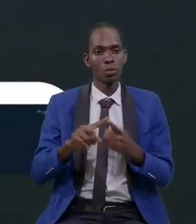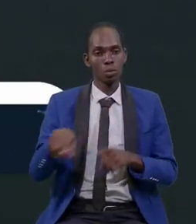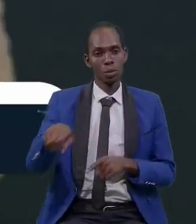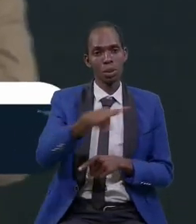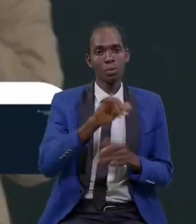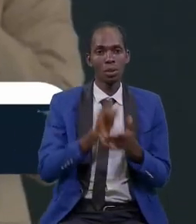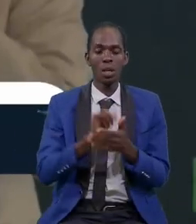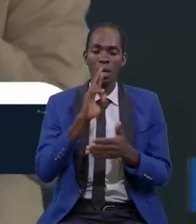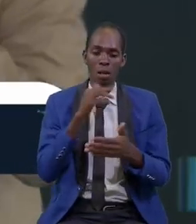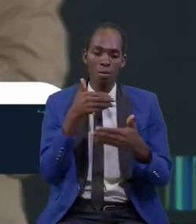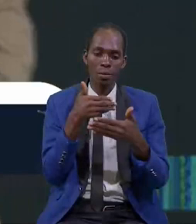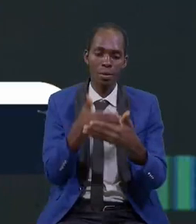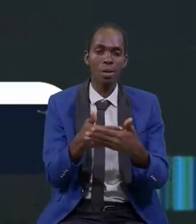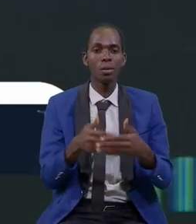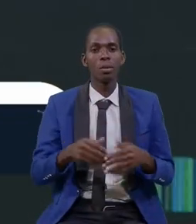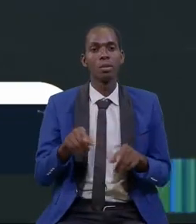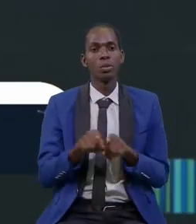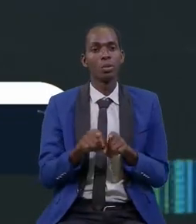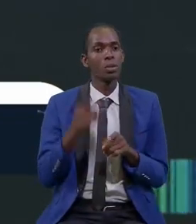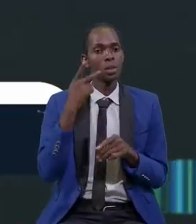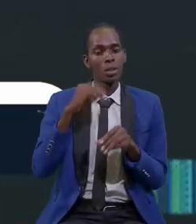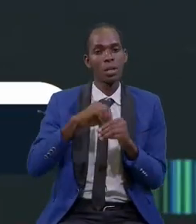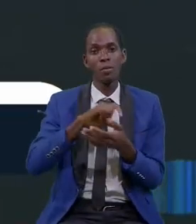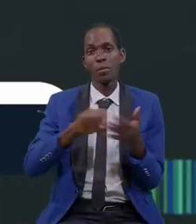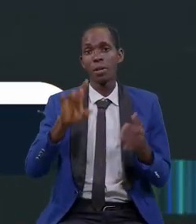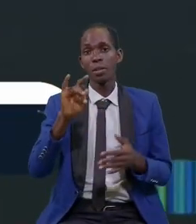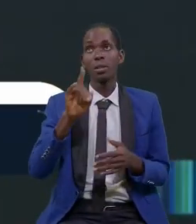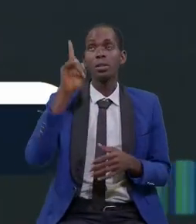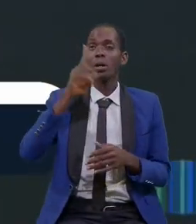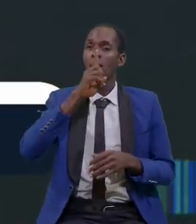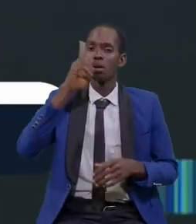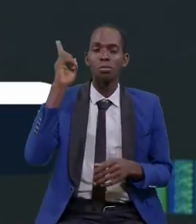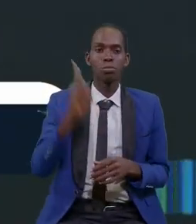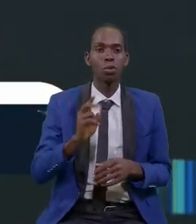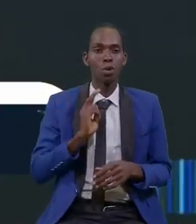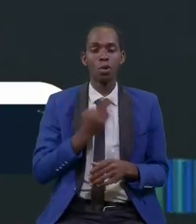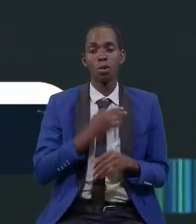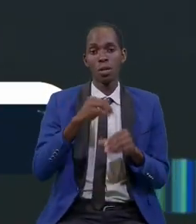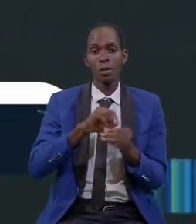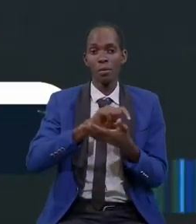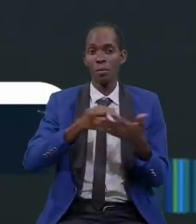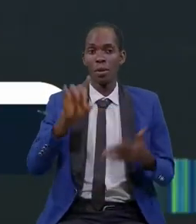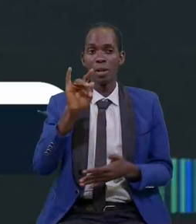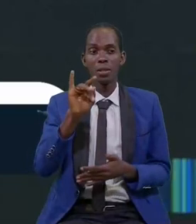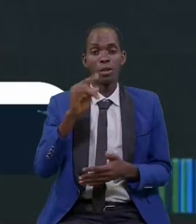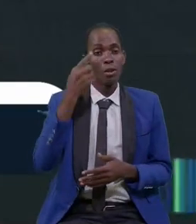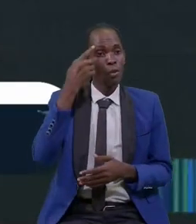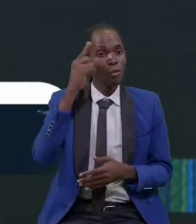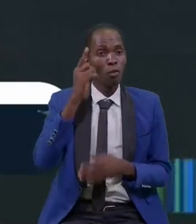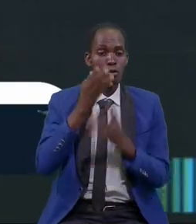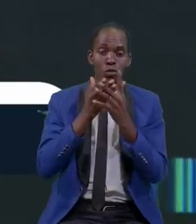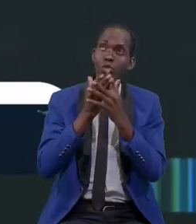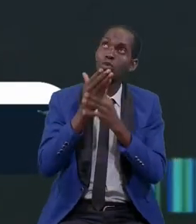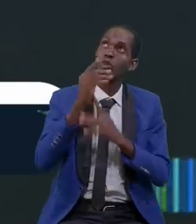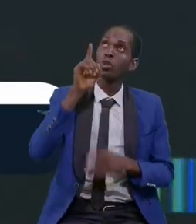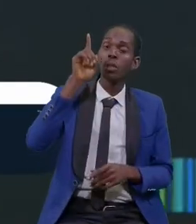étaient prêts. Verset 18 maintenant, qui nous rassure. Verset 10, car par lui, nous